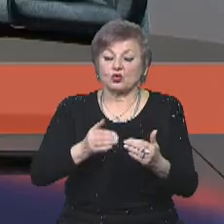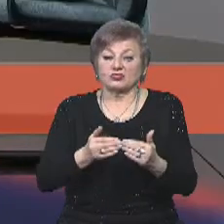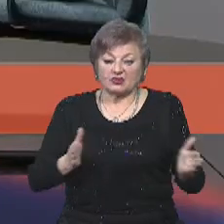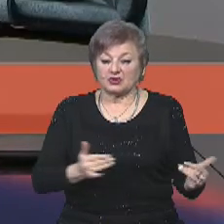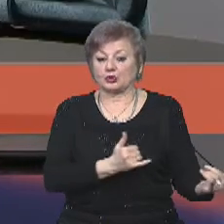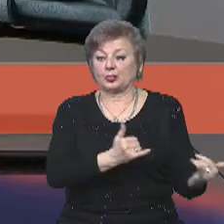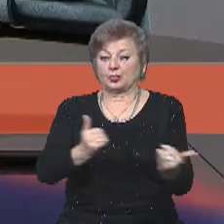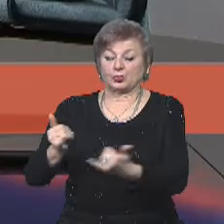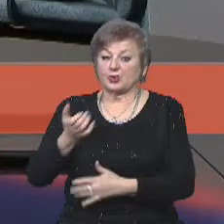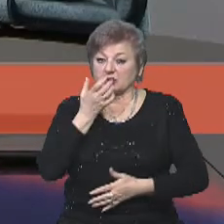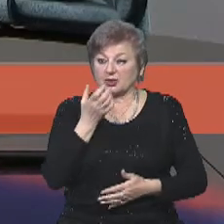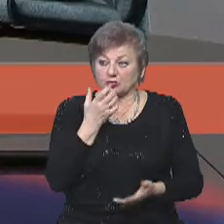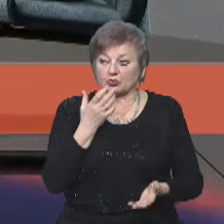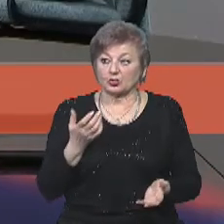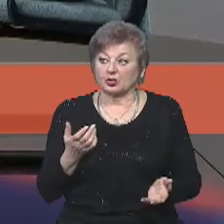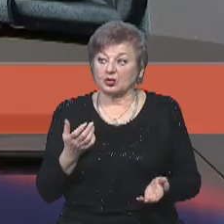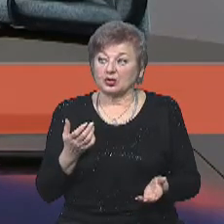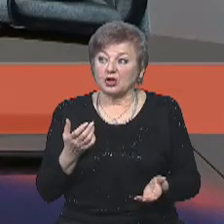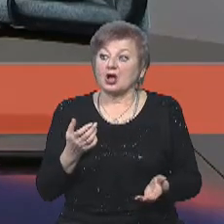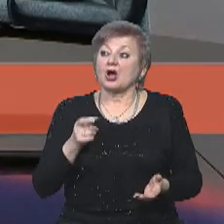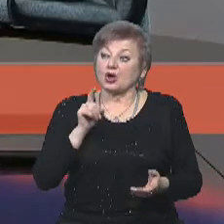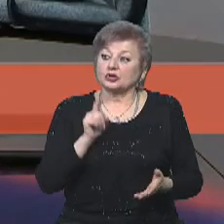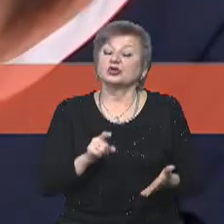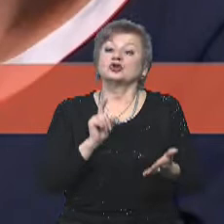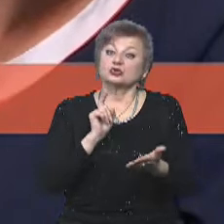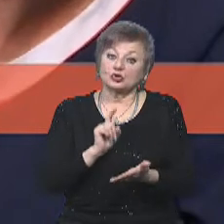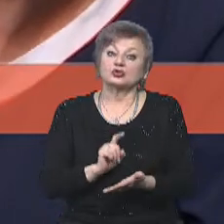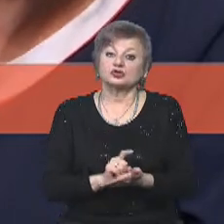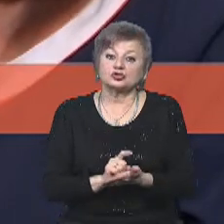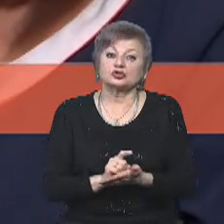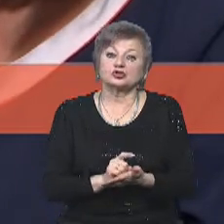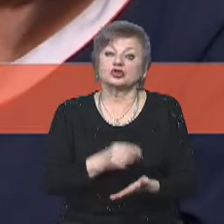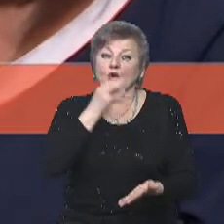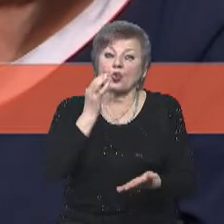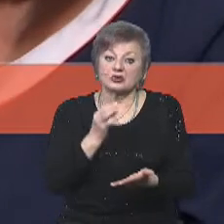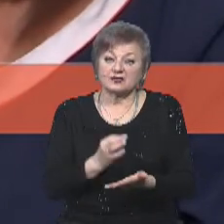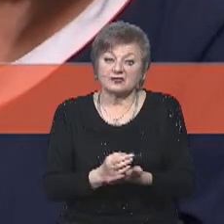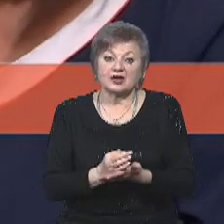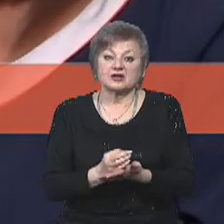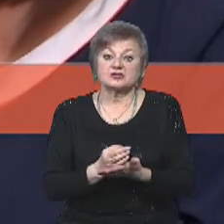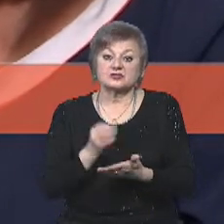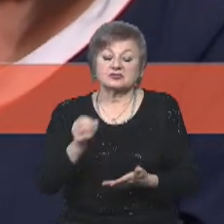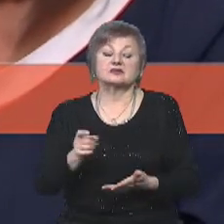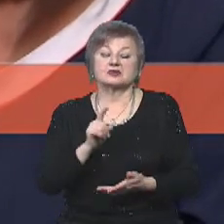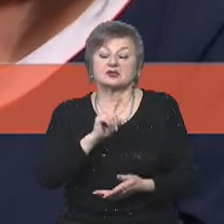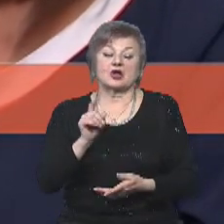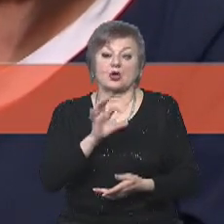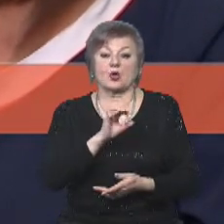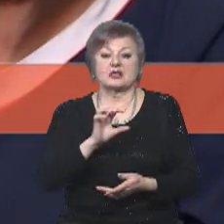доправили тепло до будинку, как зобов'язані, а далее уже відповідальність наступає або голови ОСББ,